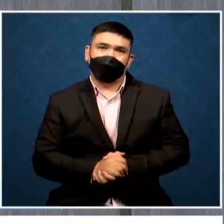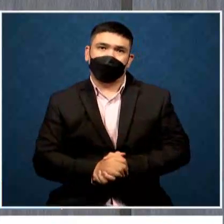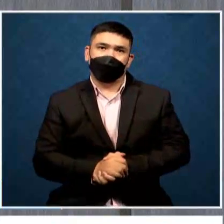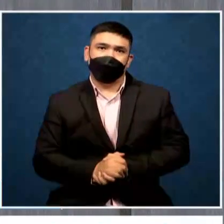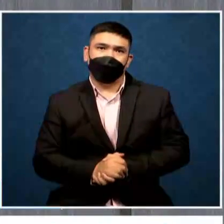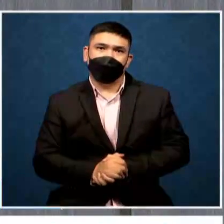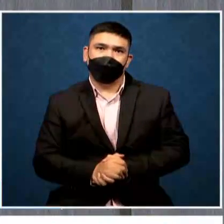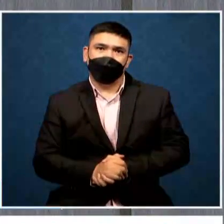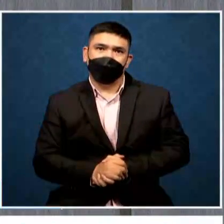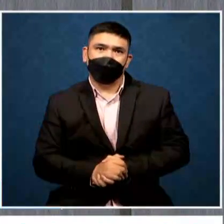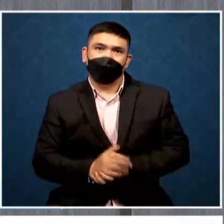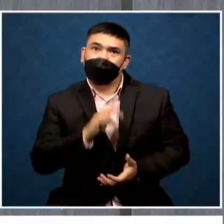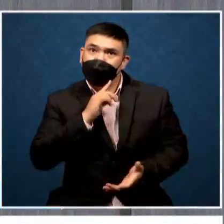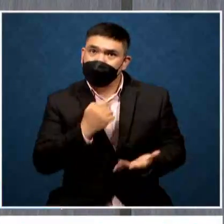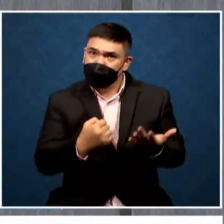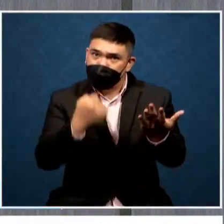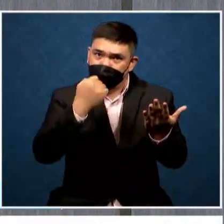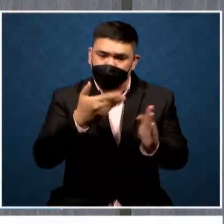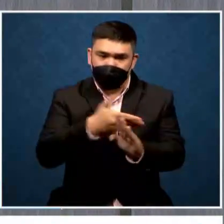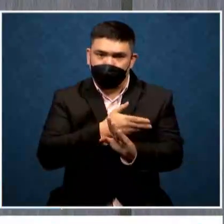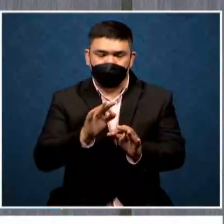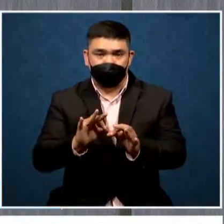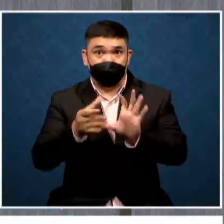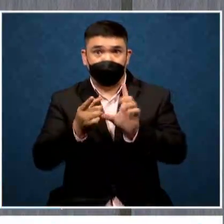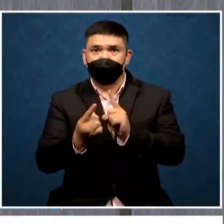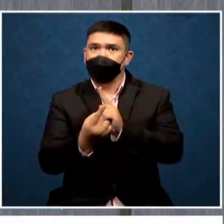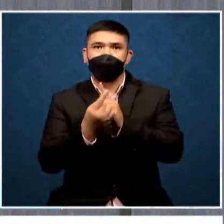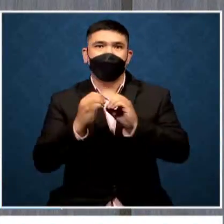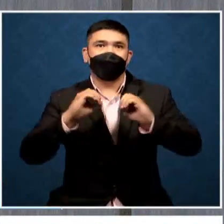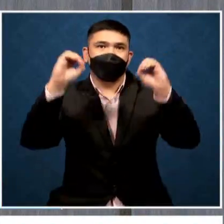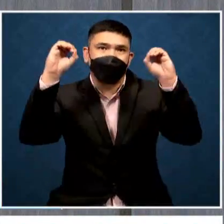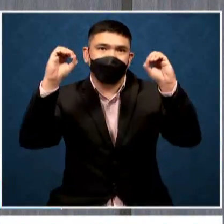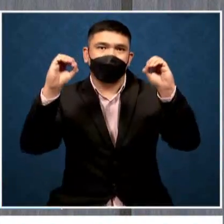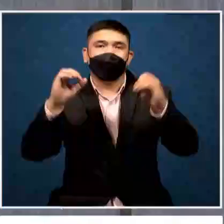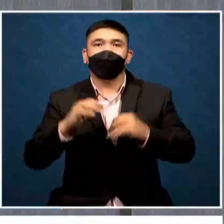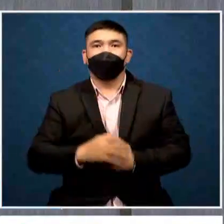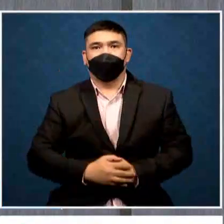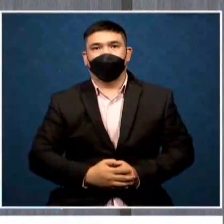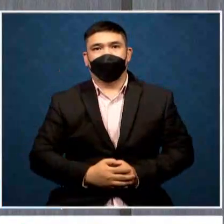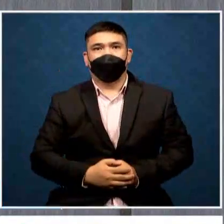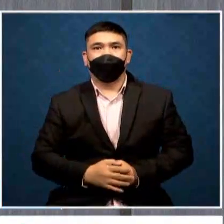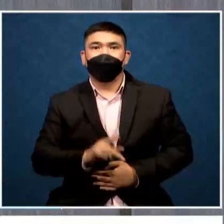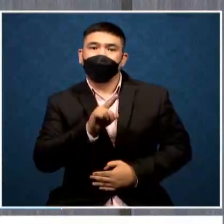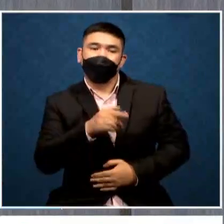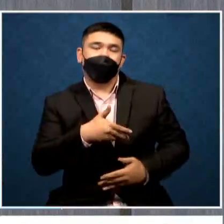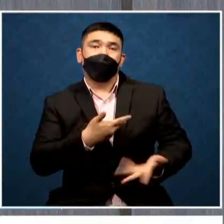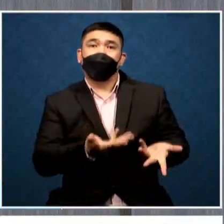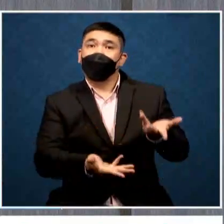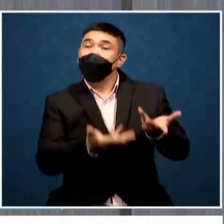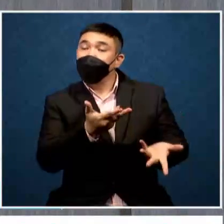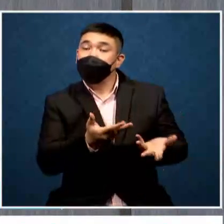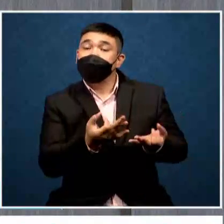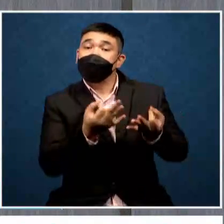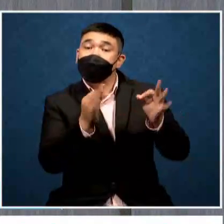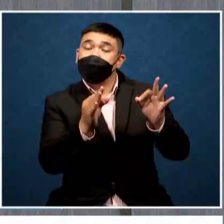คงจะไม่เกิดเหตุการณ์แบบนี้ครับท่านประธานทั้งหมดนั้นมาจากการปล่อยปละละเลยเพิ